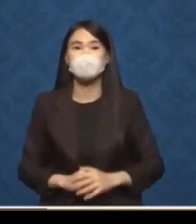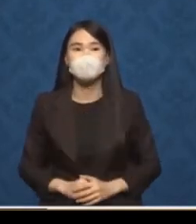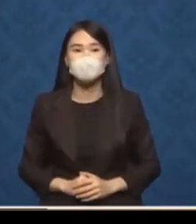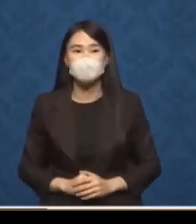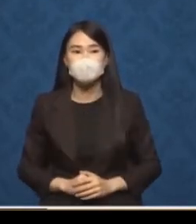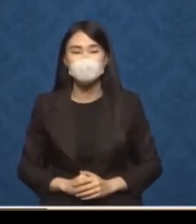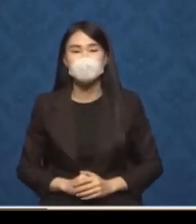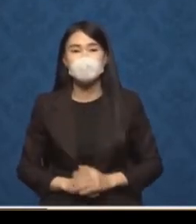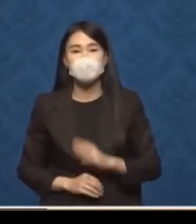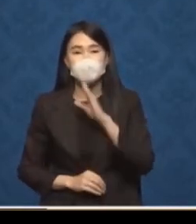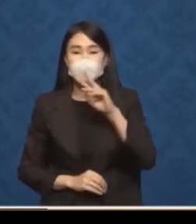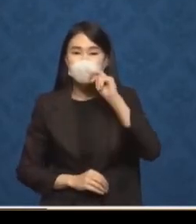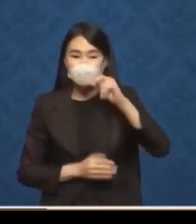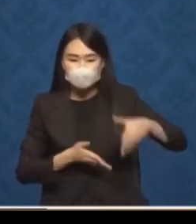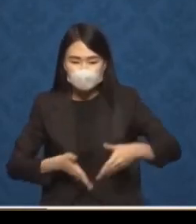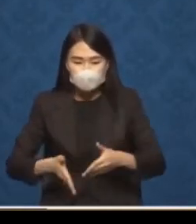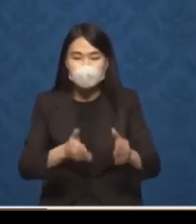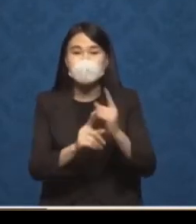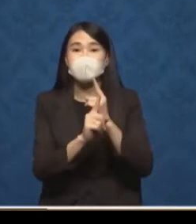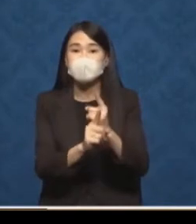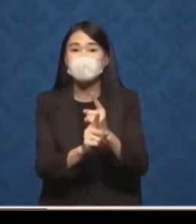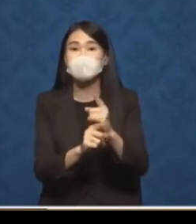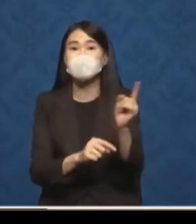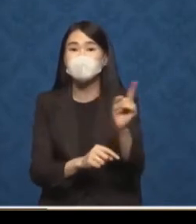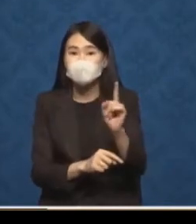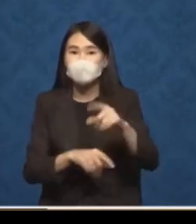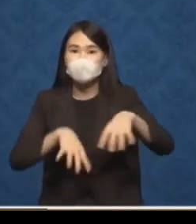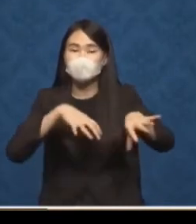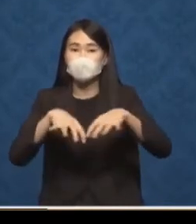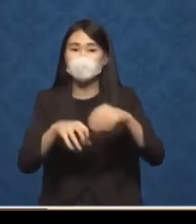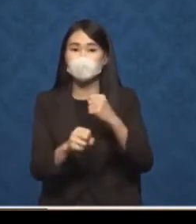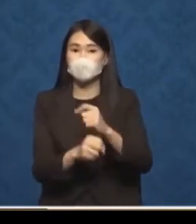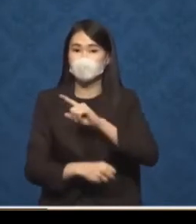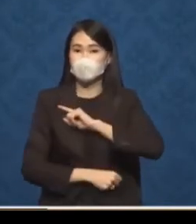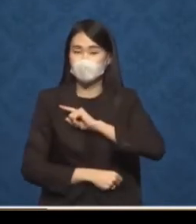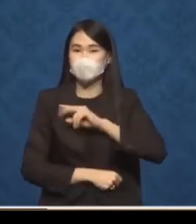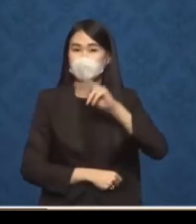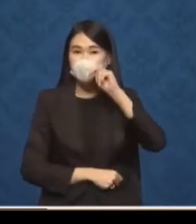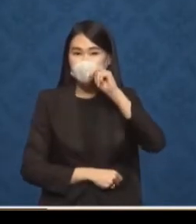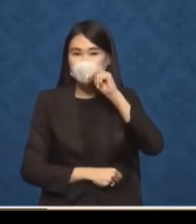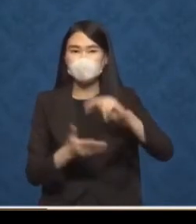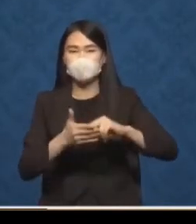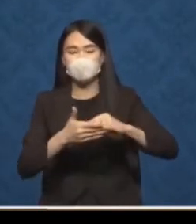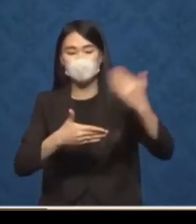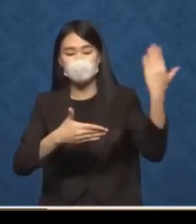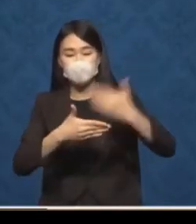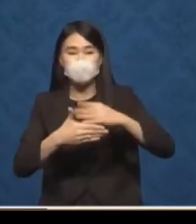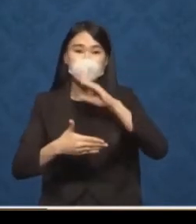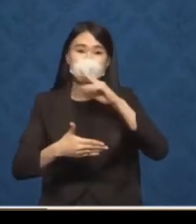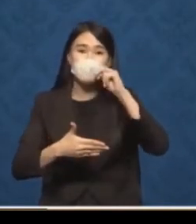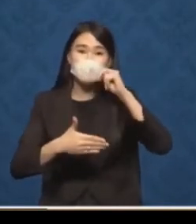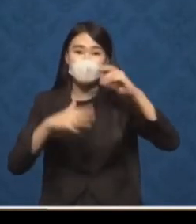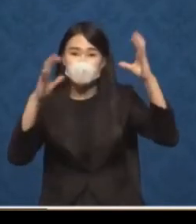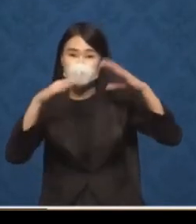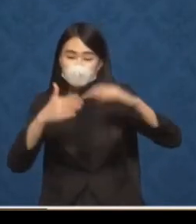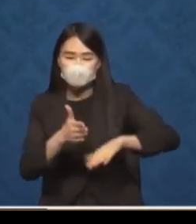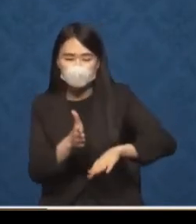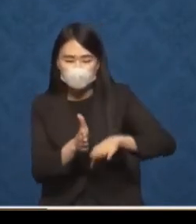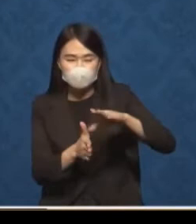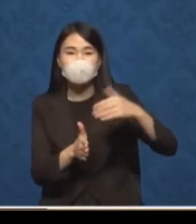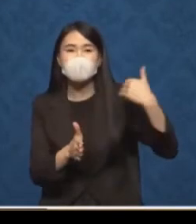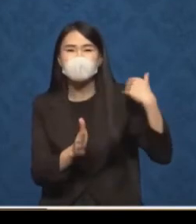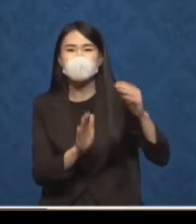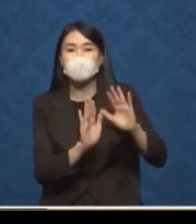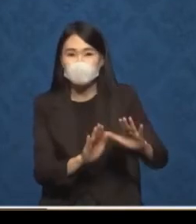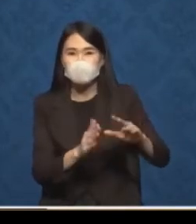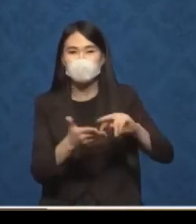การจัดการน้ำที่ถูกต้องตามหลักการการเก็บน้ำไว้ใช้ในยามน้ำมากและป